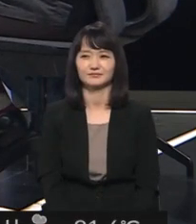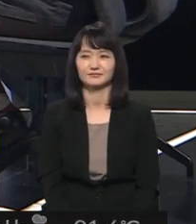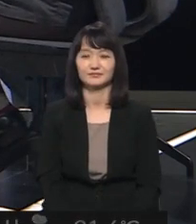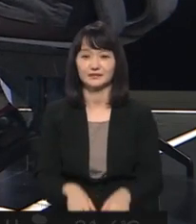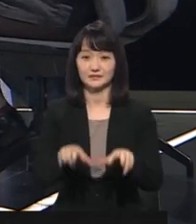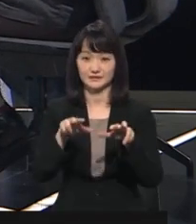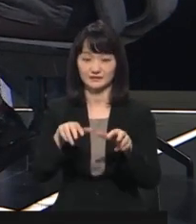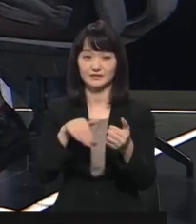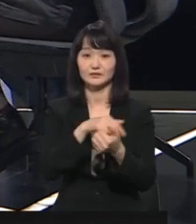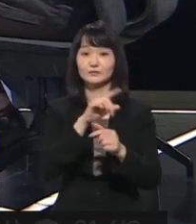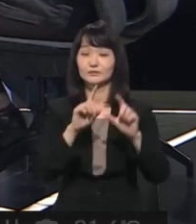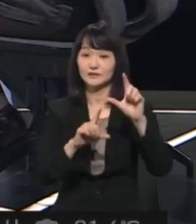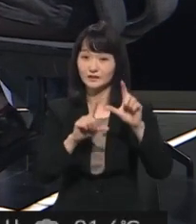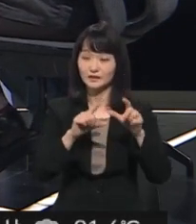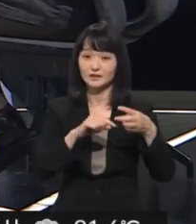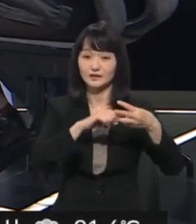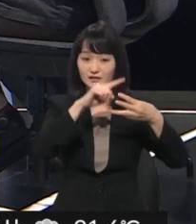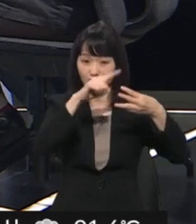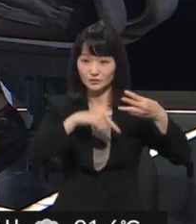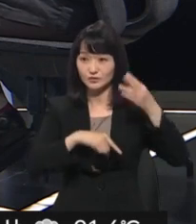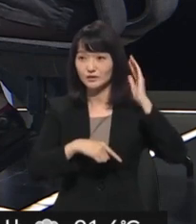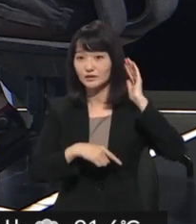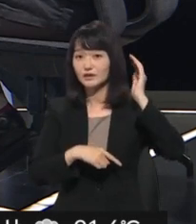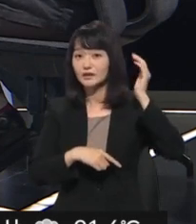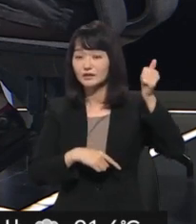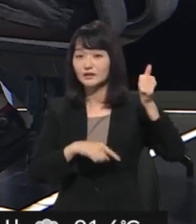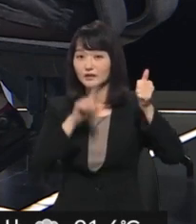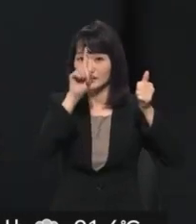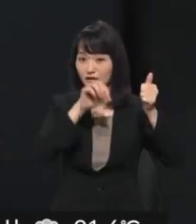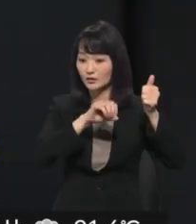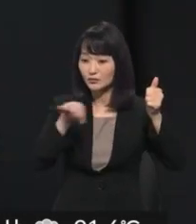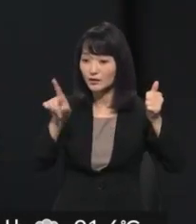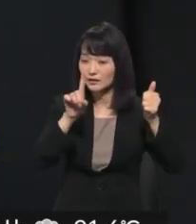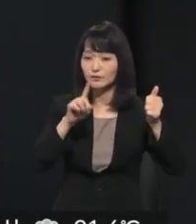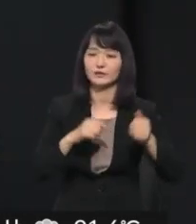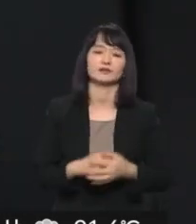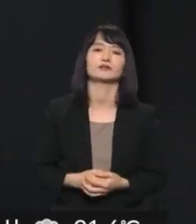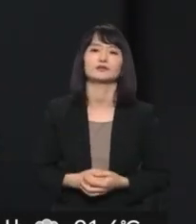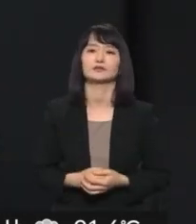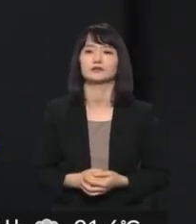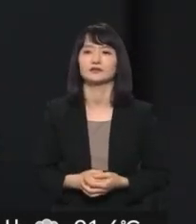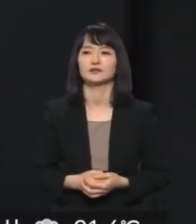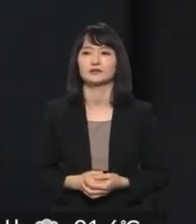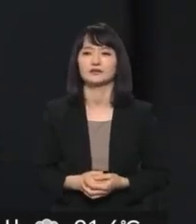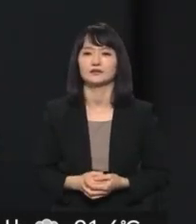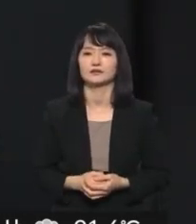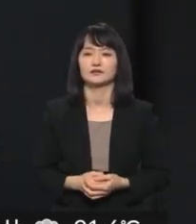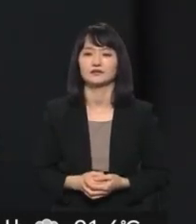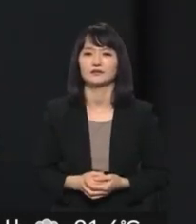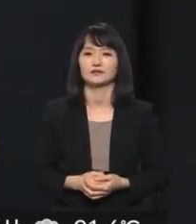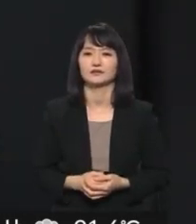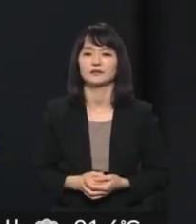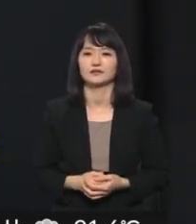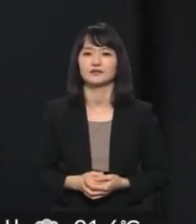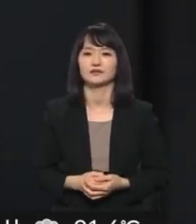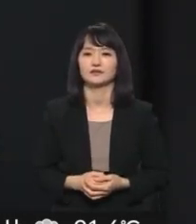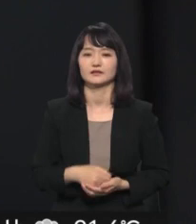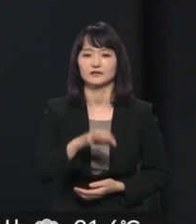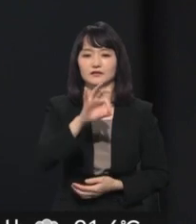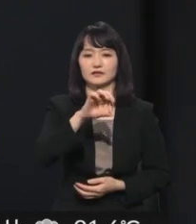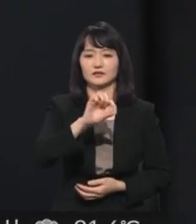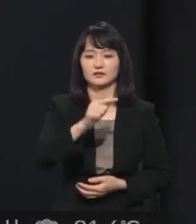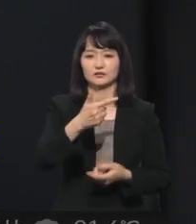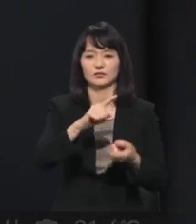상황에서 운석을 대통령 않아 버리셔야 되기 있습니다 정우의 리더십 인데요 그러니까 2분이 윤 회관 들의